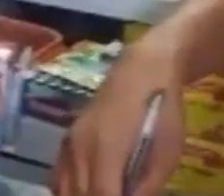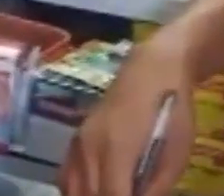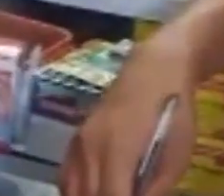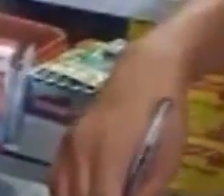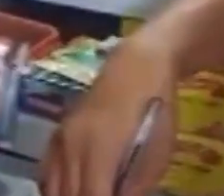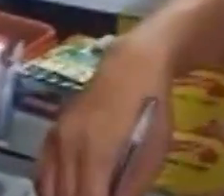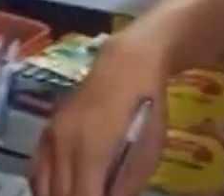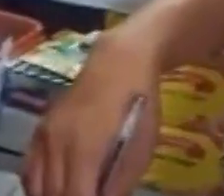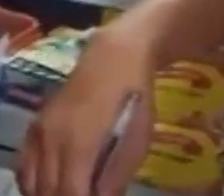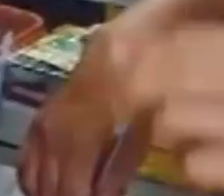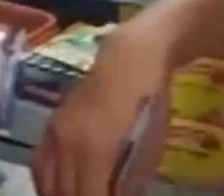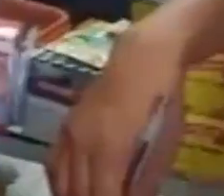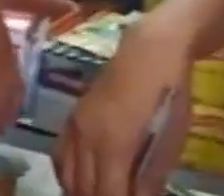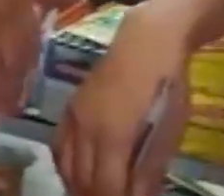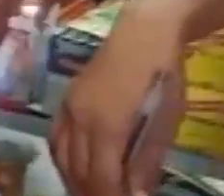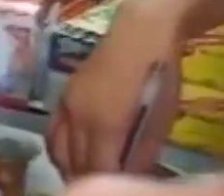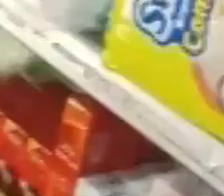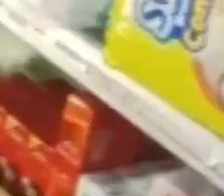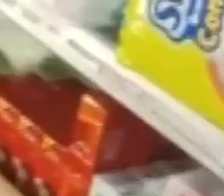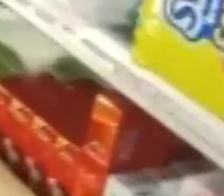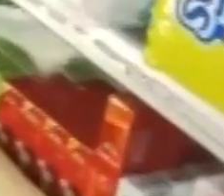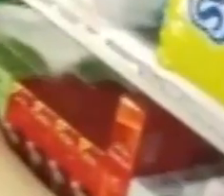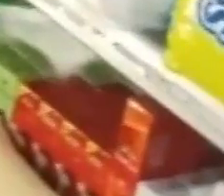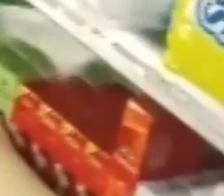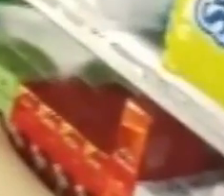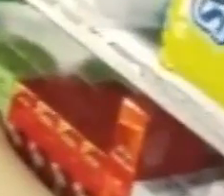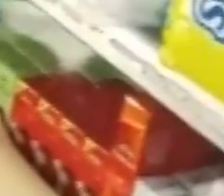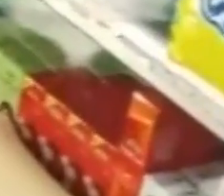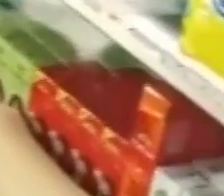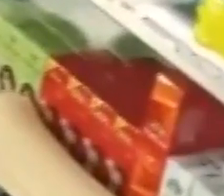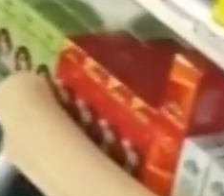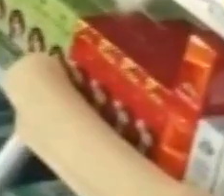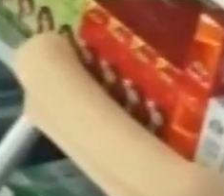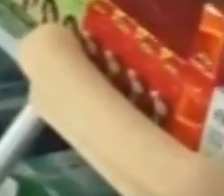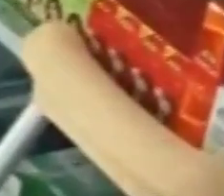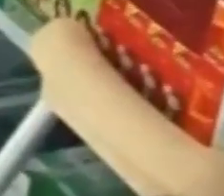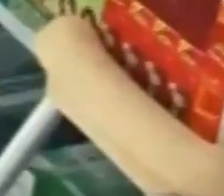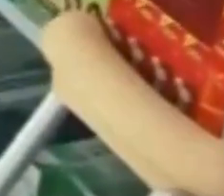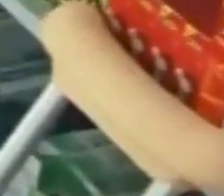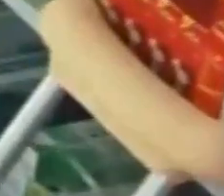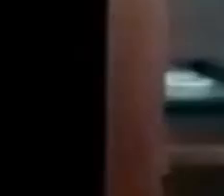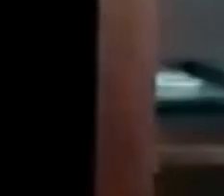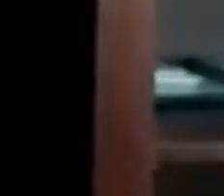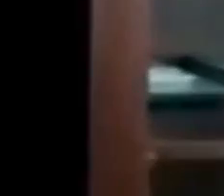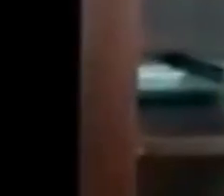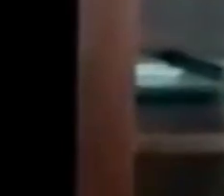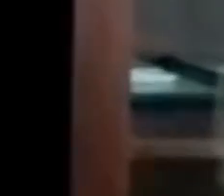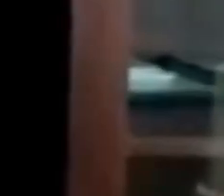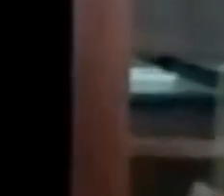Polisi juga memeriksa harga jual dan stok pembersih tangan atau hand sanitizer. Tempat penjualan maupun distributor